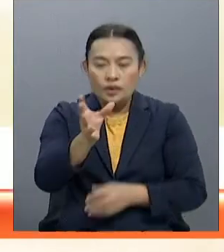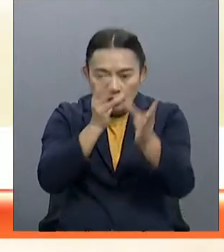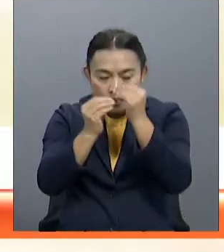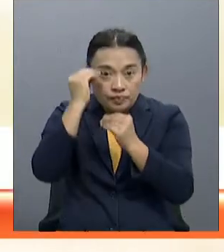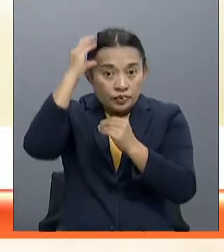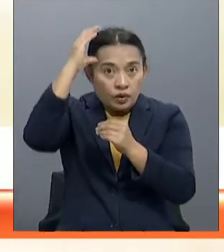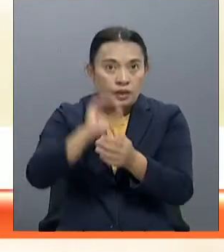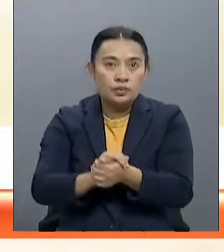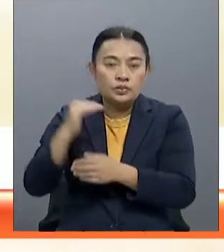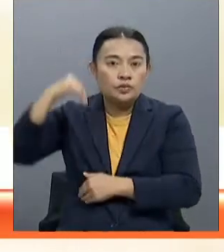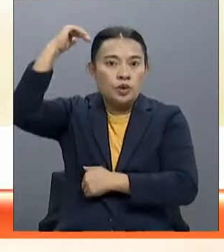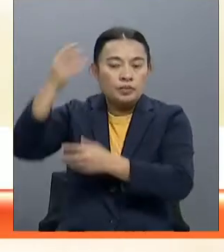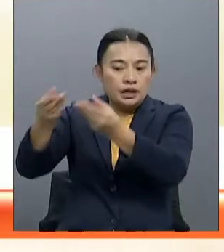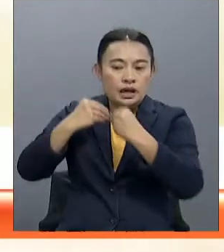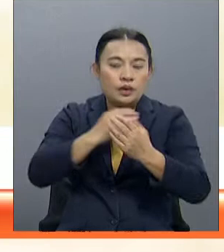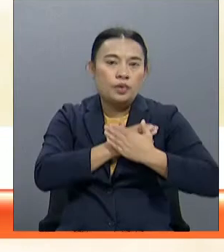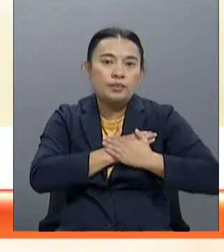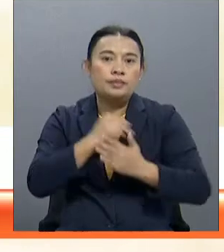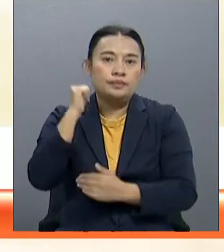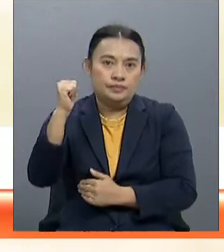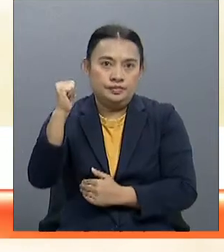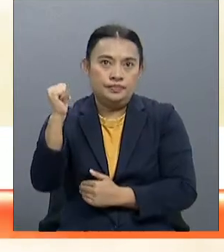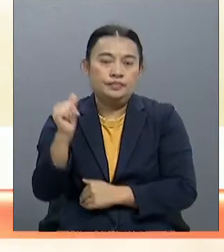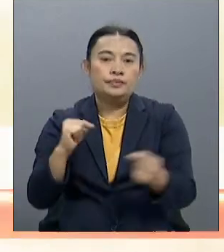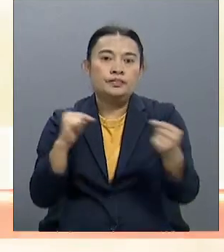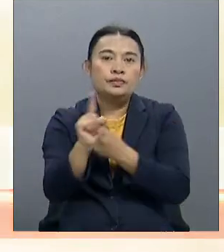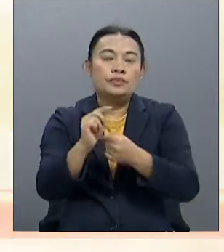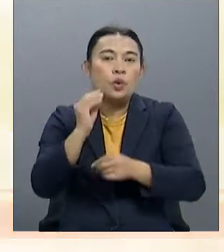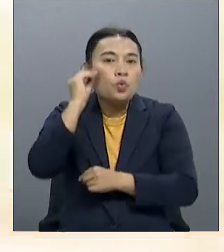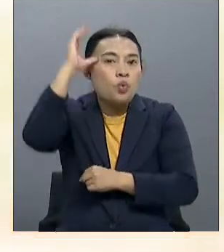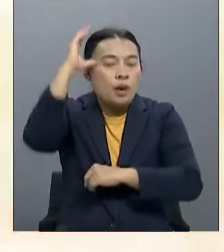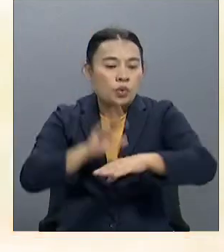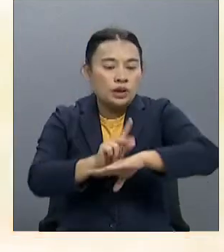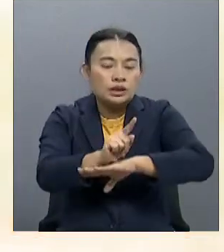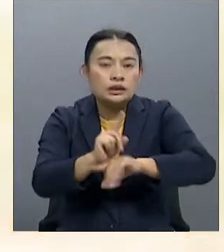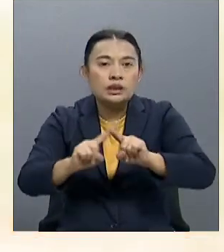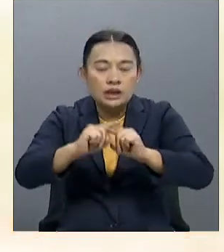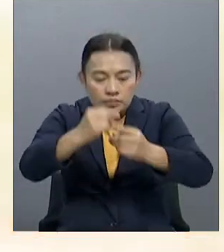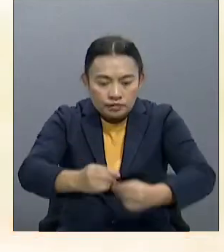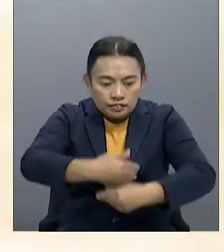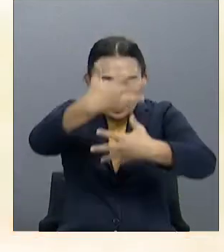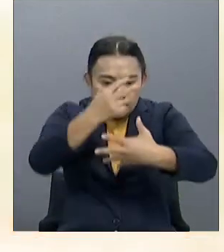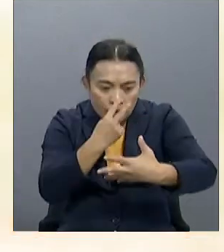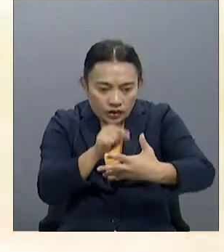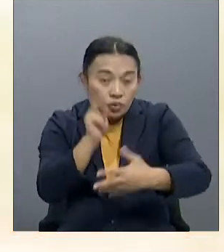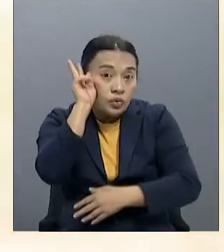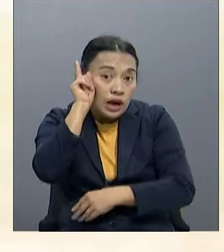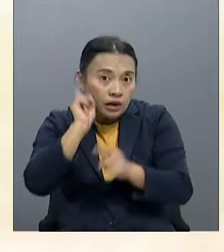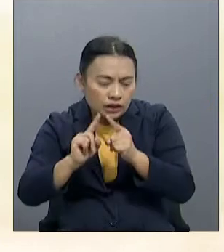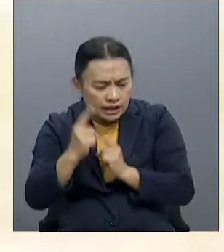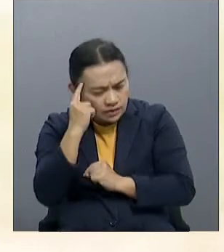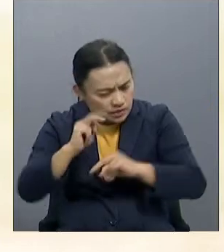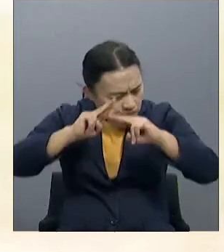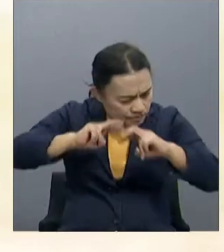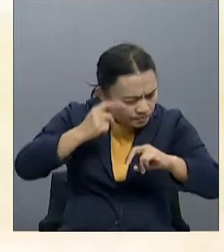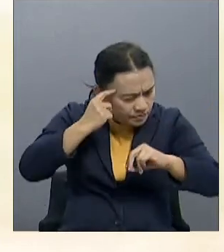ากพวกพี่ๆค่ะความรู้ในเรื่องการใช้อินเทอร์เน็ตในการเช็คข่าวในการกรองข้อมูลต่างๆบนโลกออนไลน์